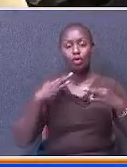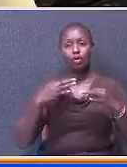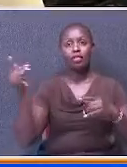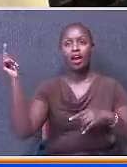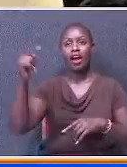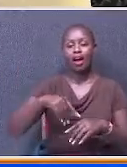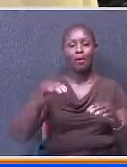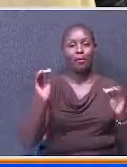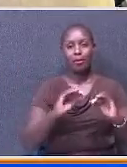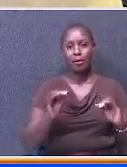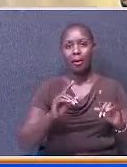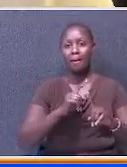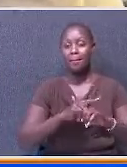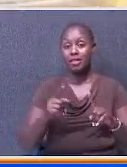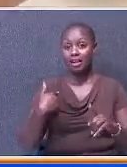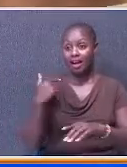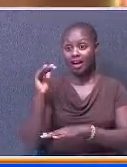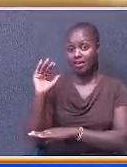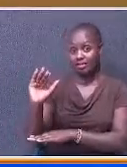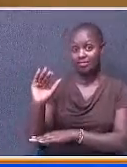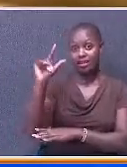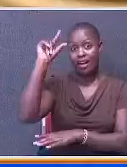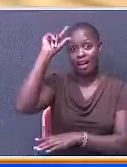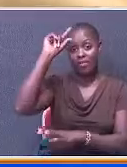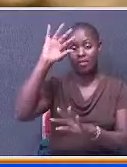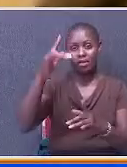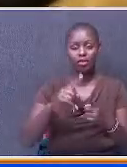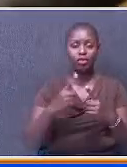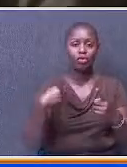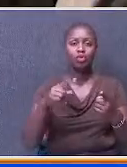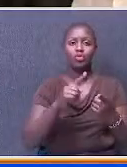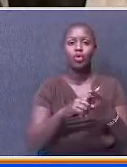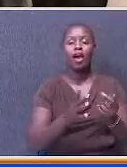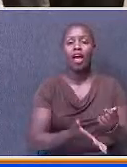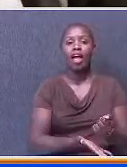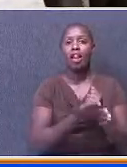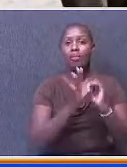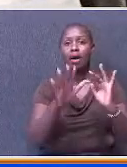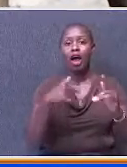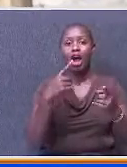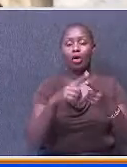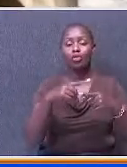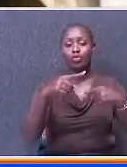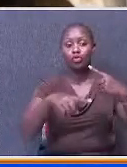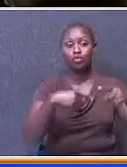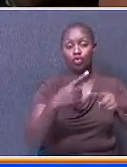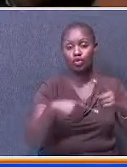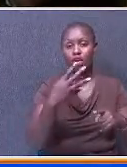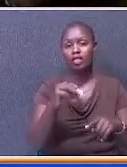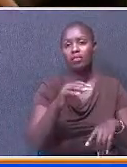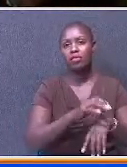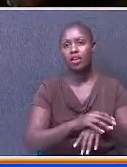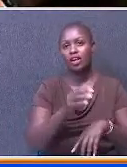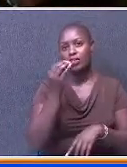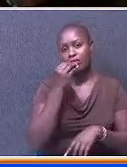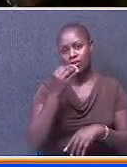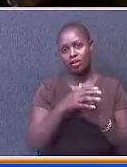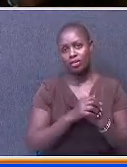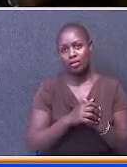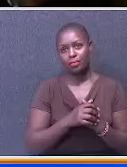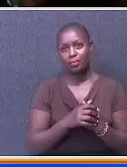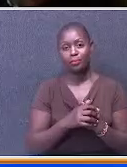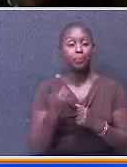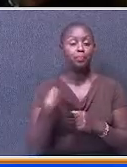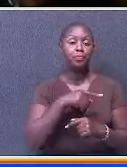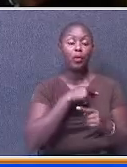tumekataa kabisa. Wameitaka serikali ya Kenya kusitisha mipango yoyote itakayosimamisha pochi la kipato chao. What we are requesting our new